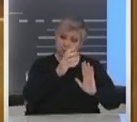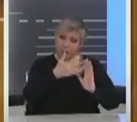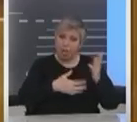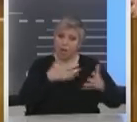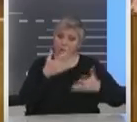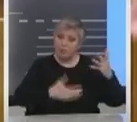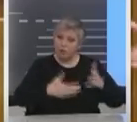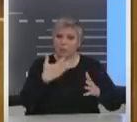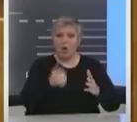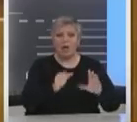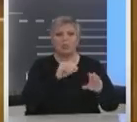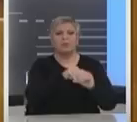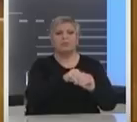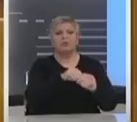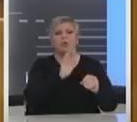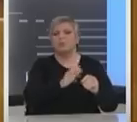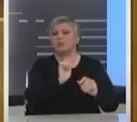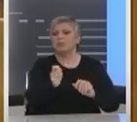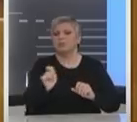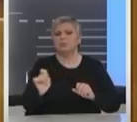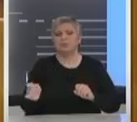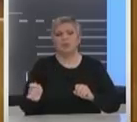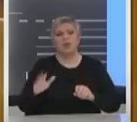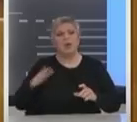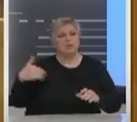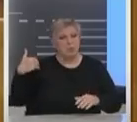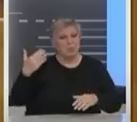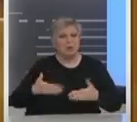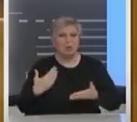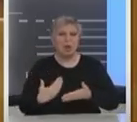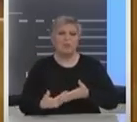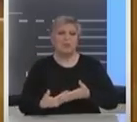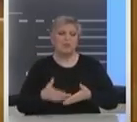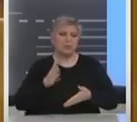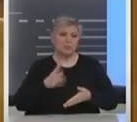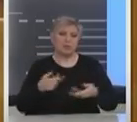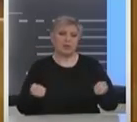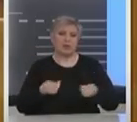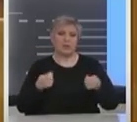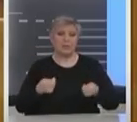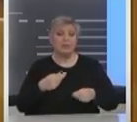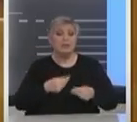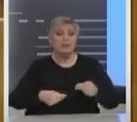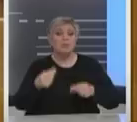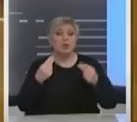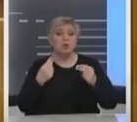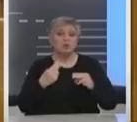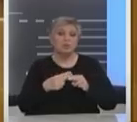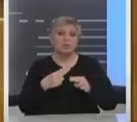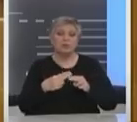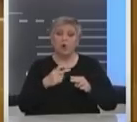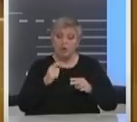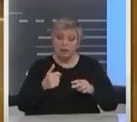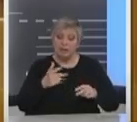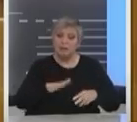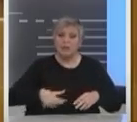είναι διαρκώς διευρυνόμενα, όπως εξάλλου έχουμε αποδείξει και στα χρόνια που πέρασαν. Αλλά νομίζω ότι το πιο σημαντικό είναι ότι βάλαμε τις βάσεις για να υπάρχει